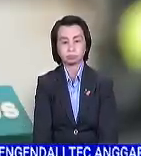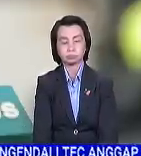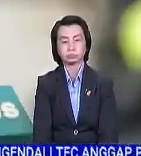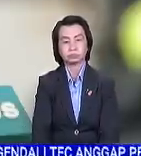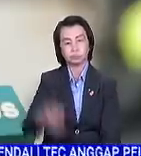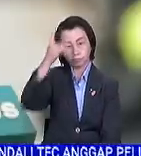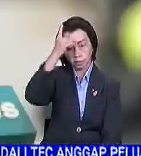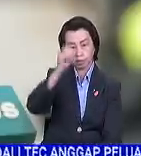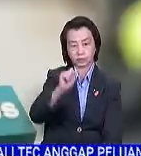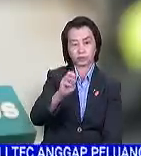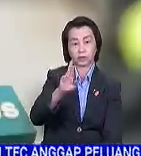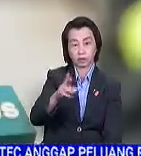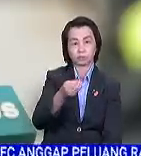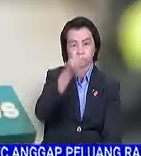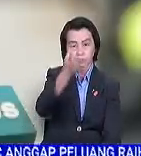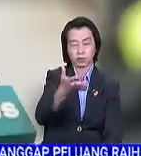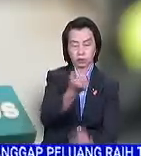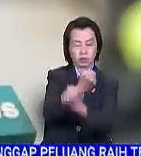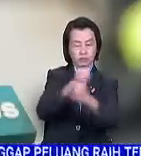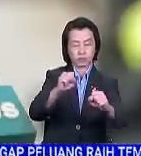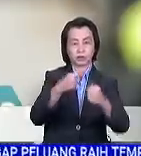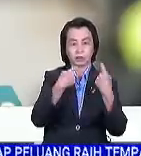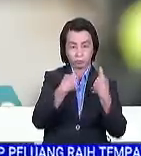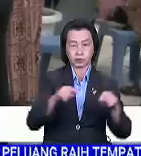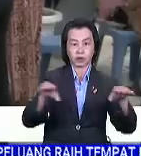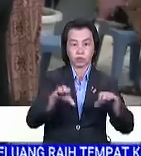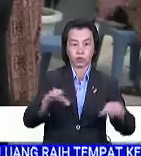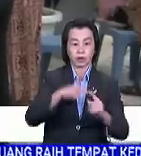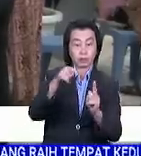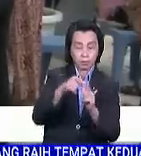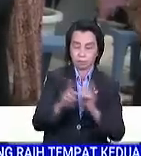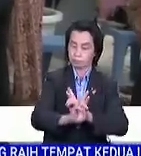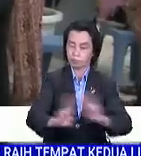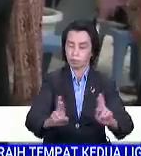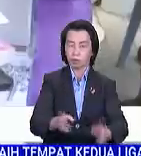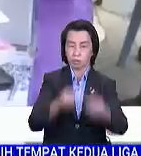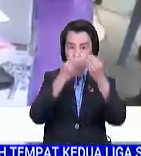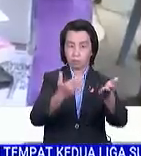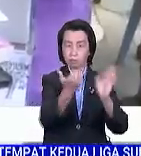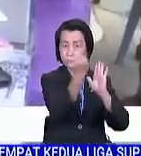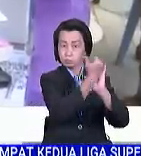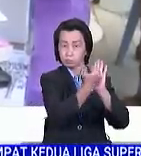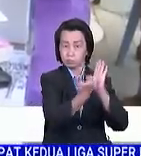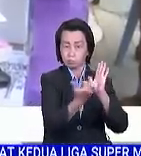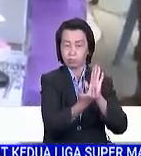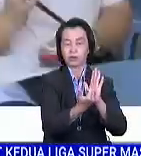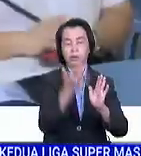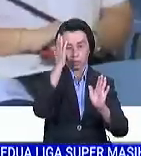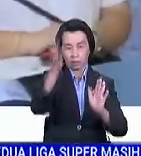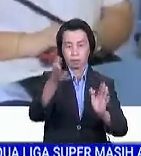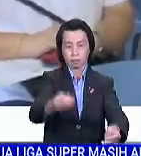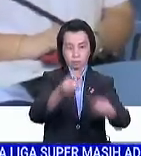ini as memberitahu persiapan sedang giat dijalankan dan apabila siap maklumat terperinci berkaitan perkara tersebut